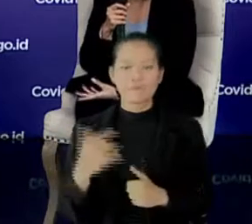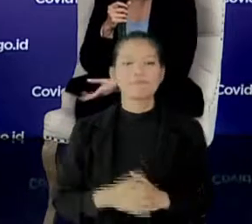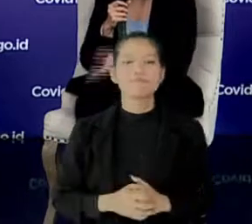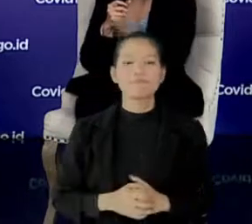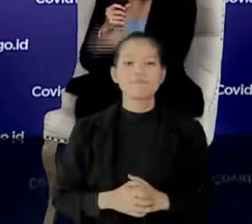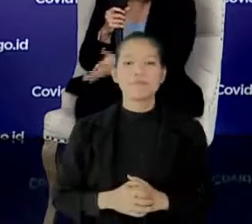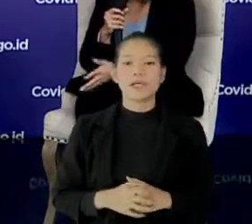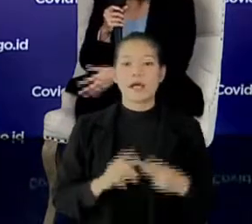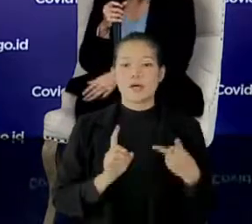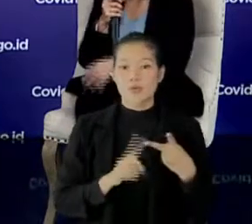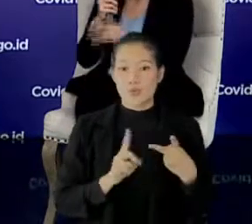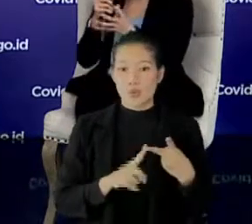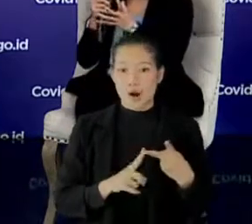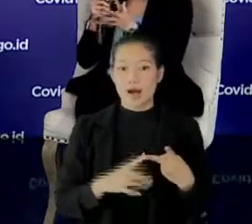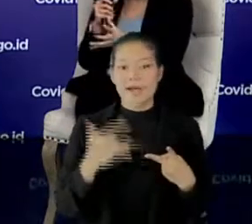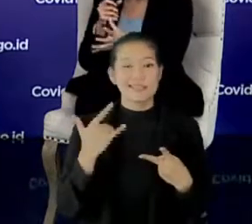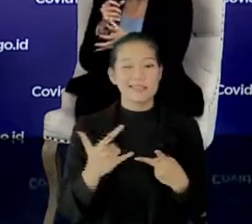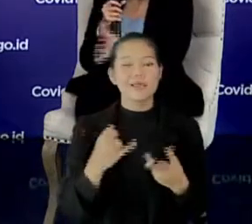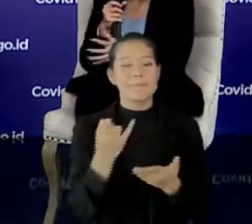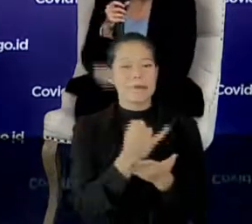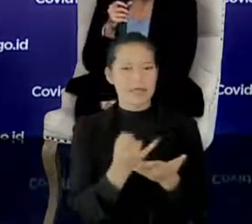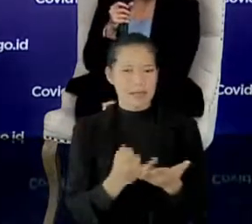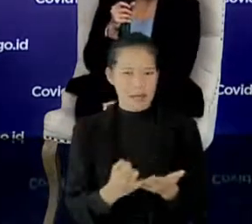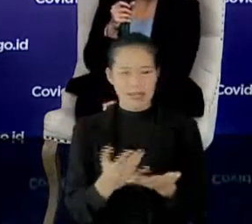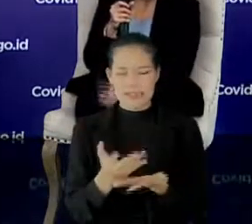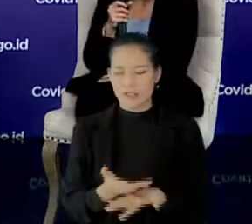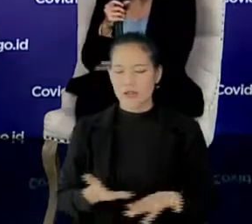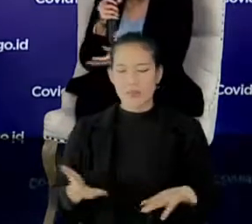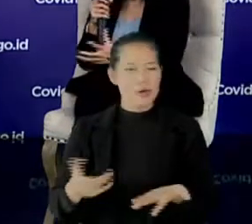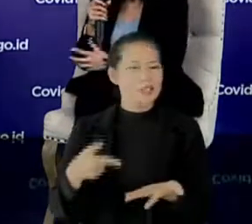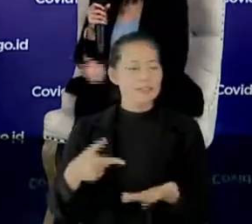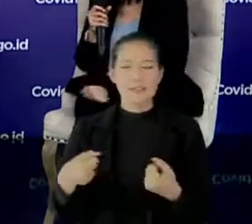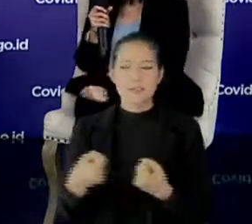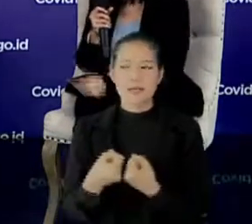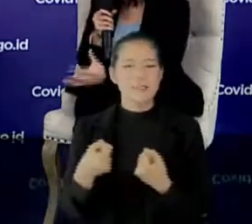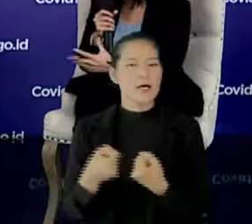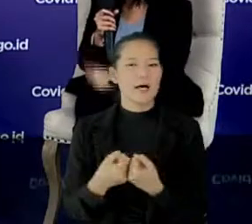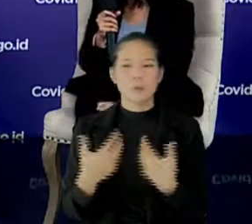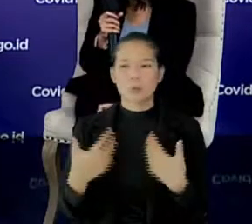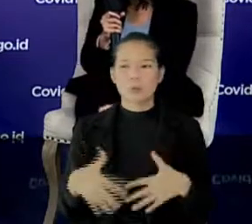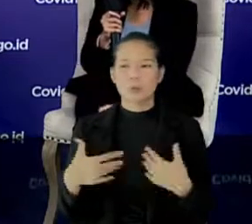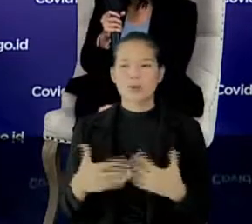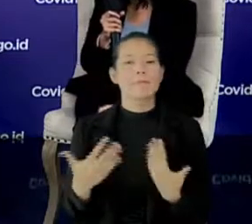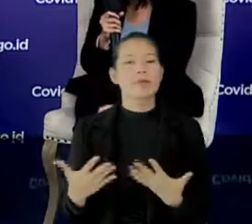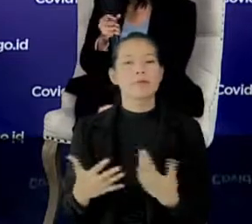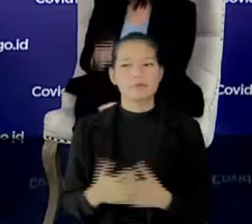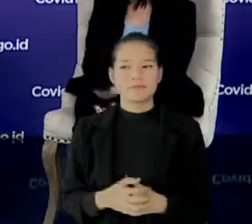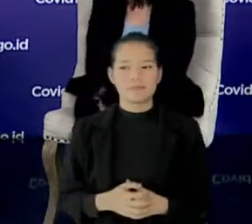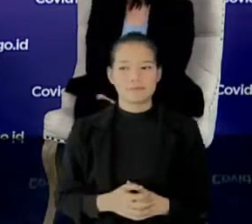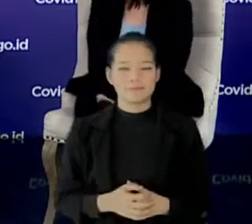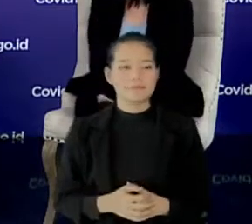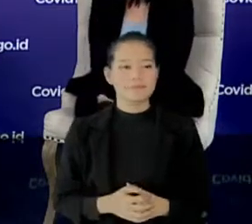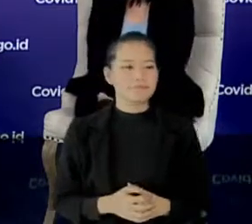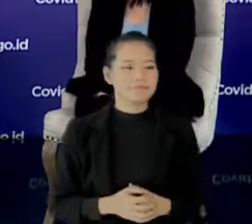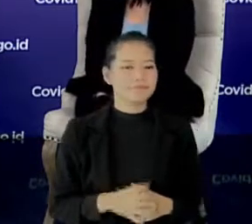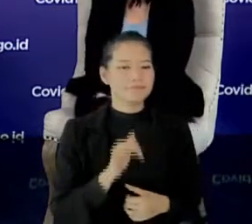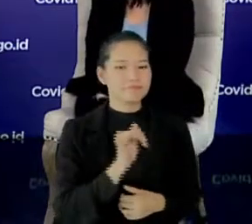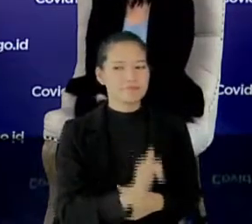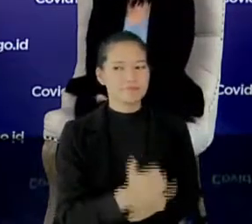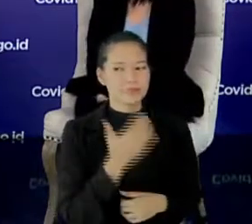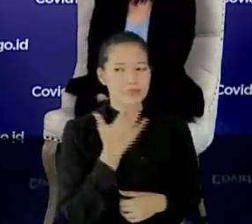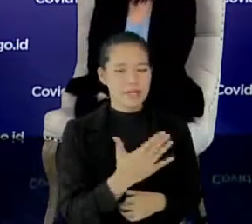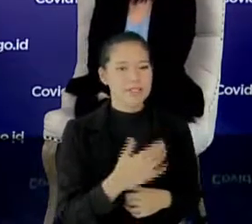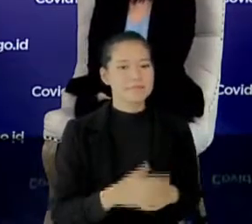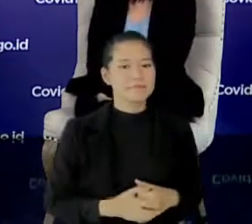COVID-19? Dan yang kedua, tetap berkarya di masa-masa yang penuh tantangan seperti ini. Gimana Mas? Mas Iye? Ya, terima